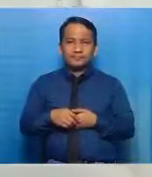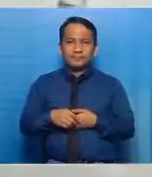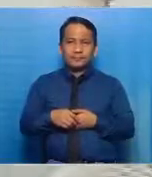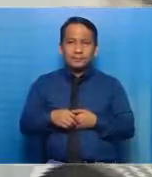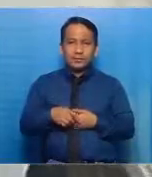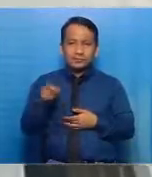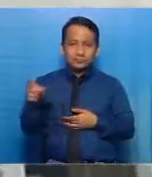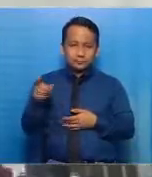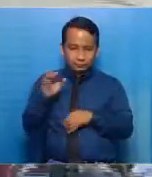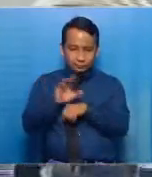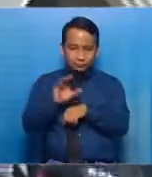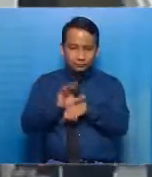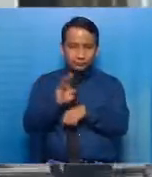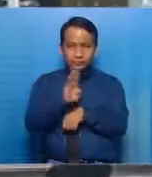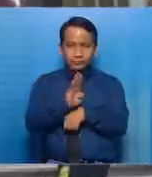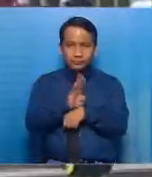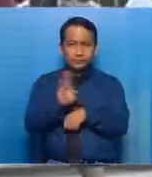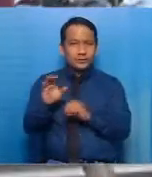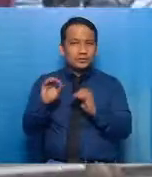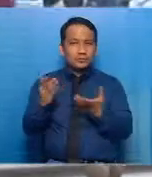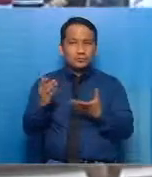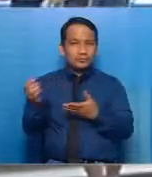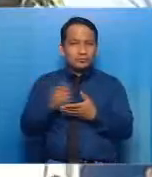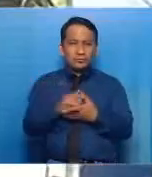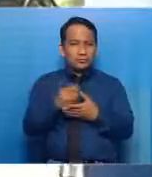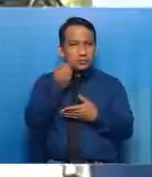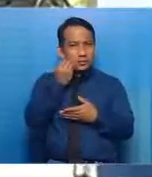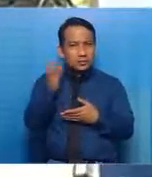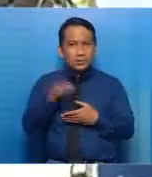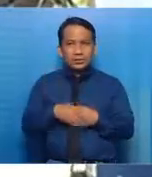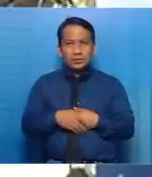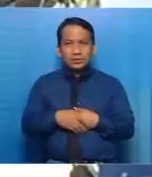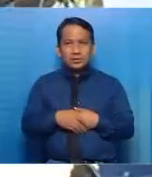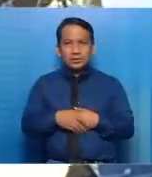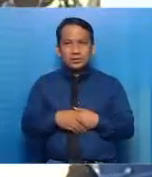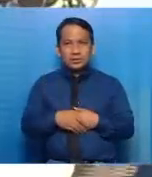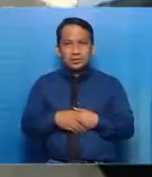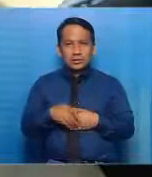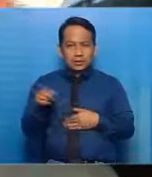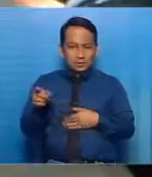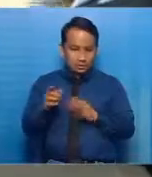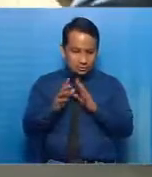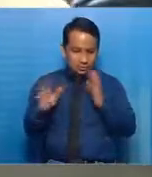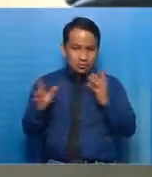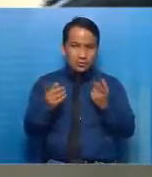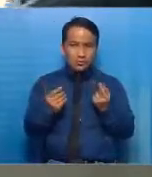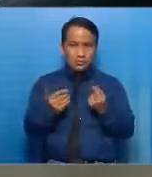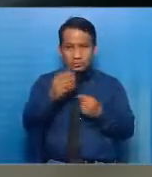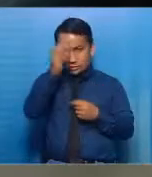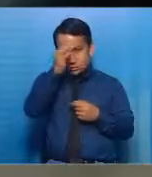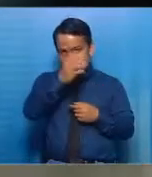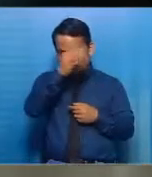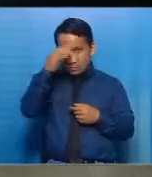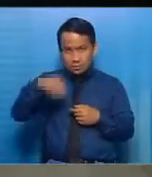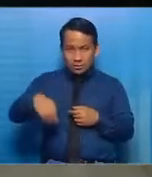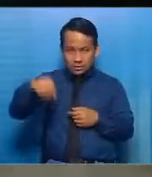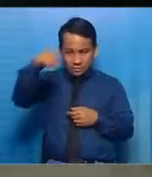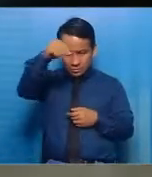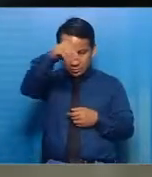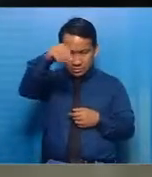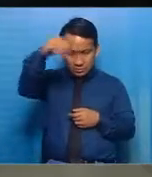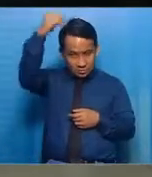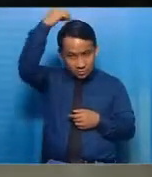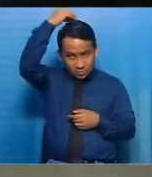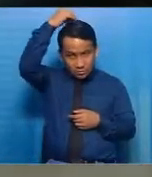Sa Baclaran Church, walang take-home holy ashes. Pagbubutbut sa ulo ang ginagawa sa mga Katoliko. Hindi